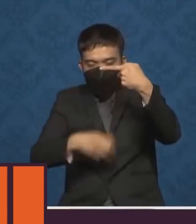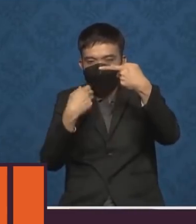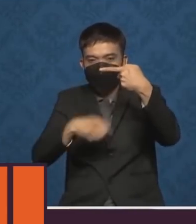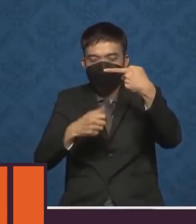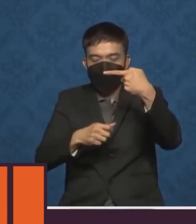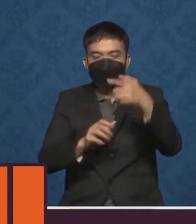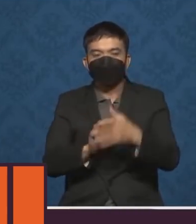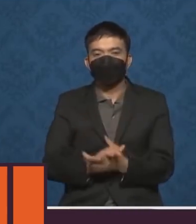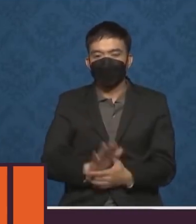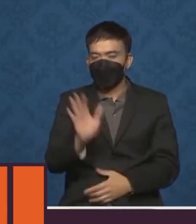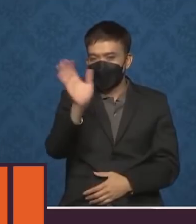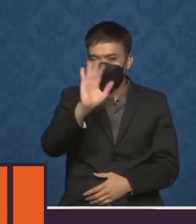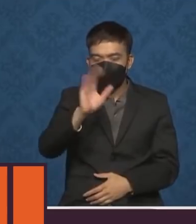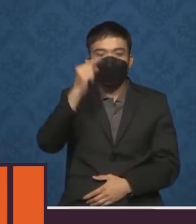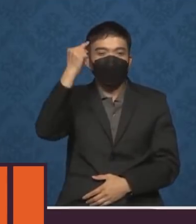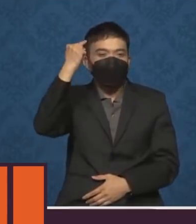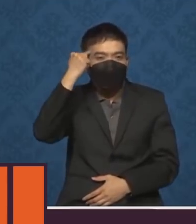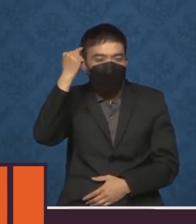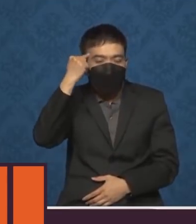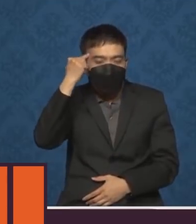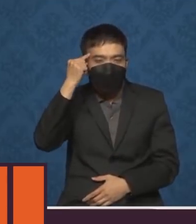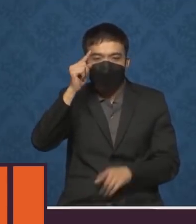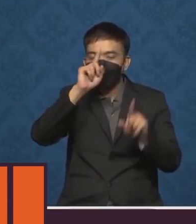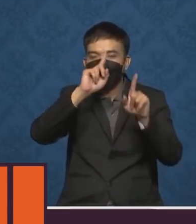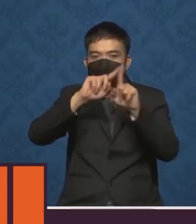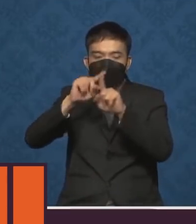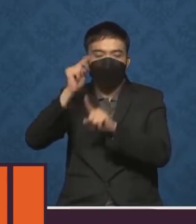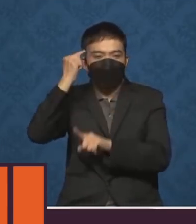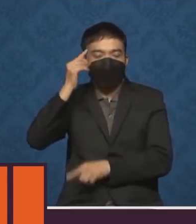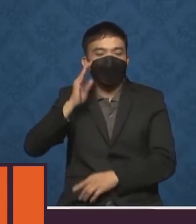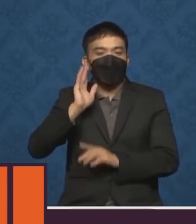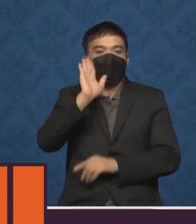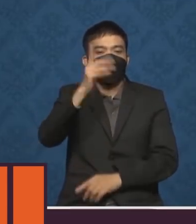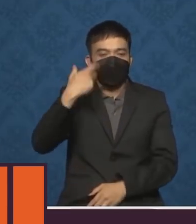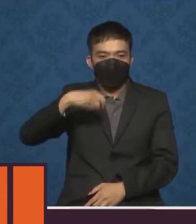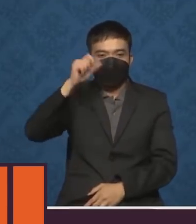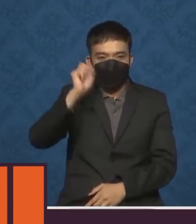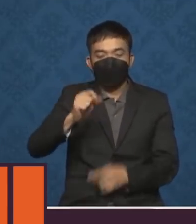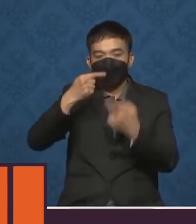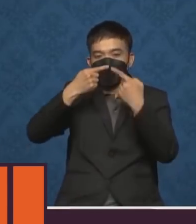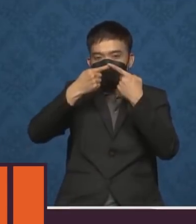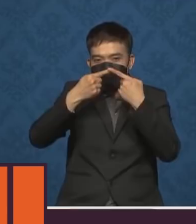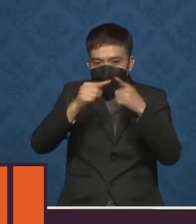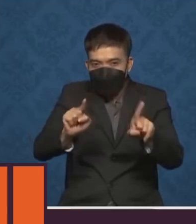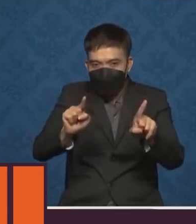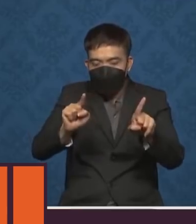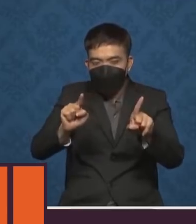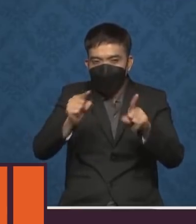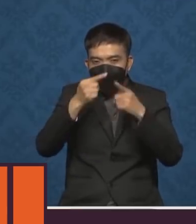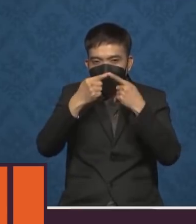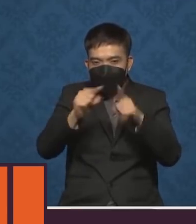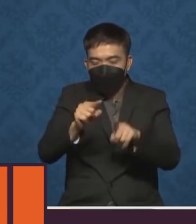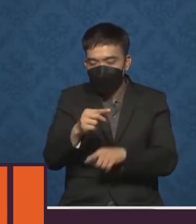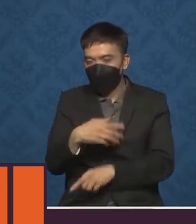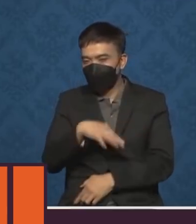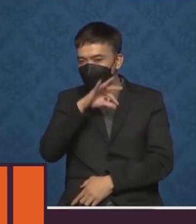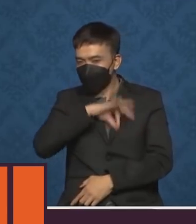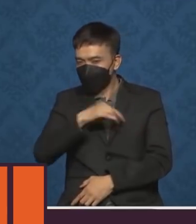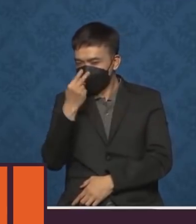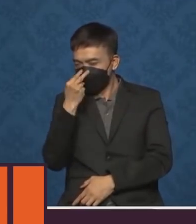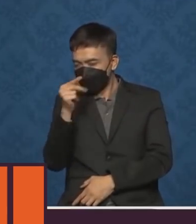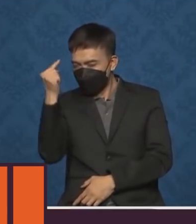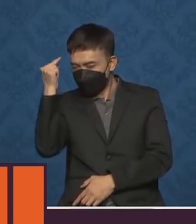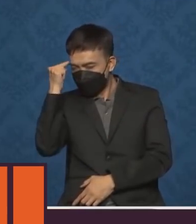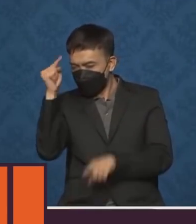แค่บุคคลที่มีความคิดแบบนั้นตามคำวินิจฉัยของศาลรัฐธรรมนูญนะครับแต่บุคคลที่เข้าข่ายว่าจะมีความคิดแบบเ